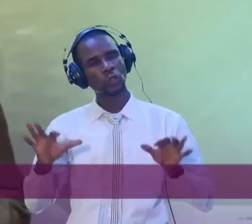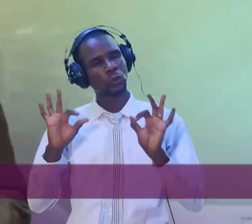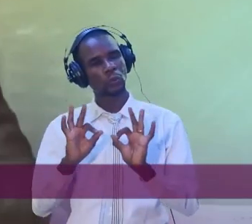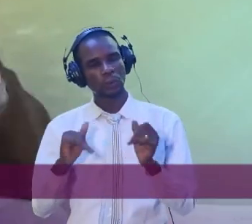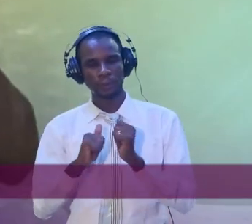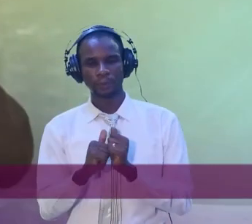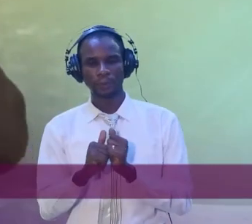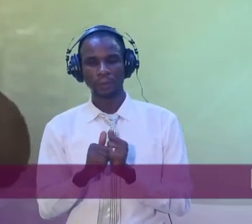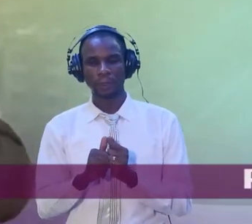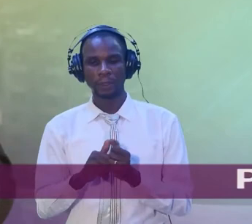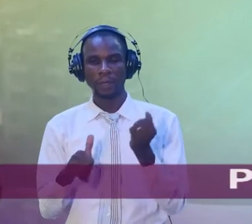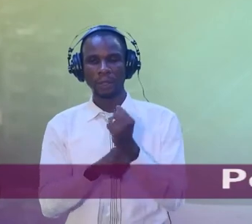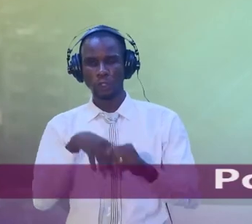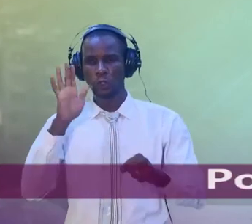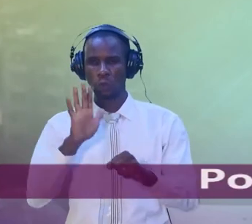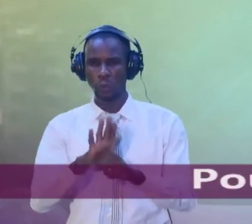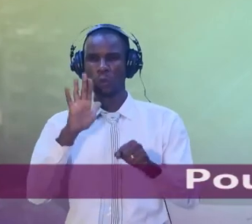Wafu hawajui neno lolote.